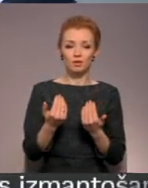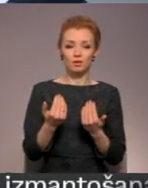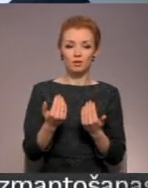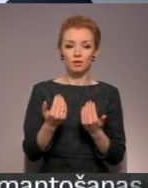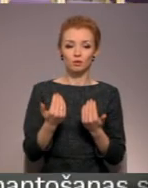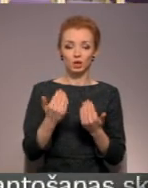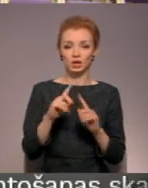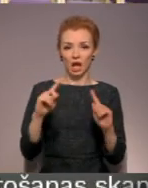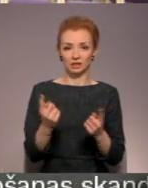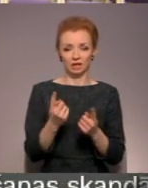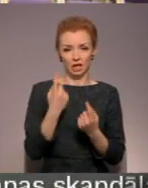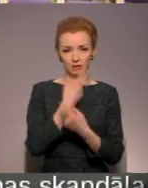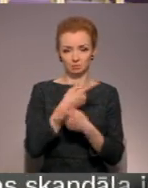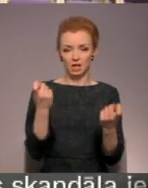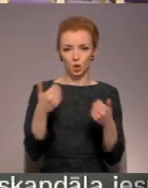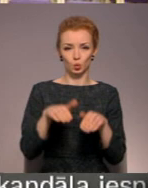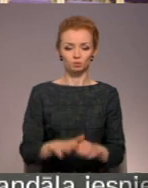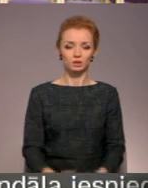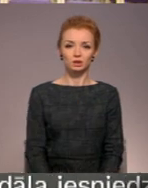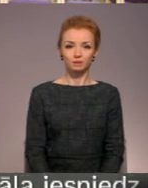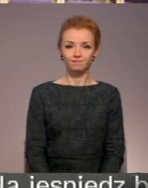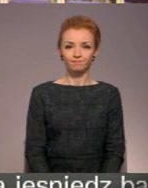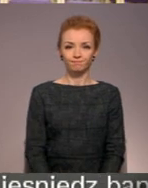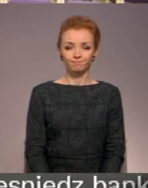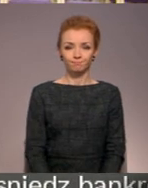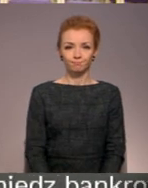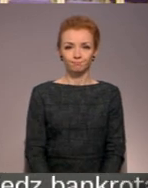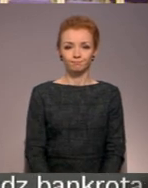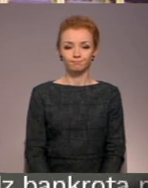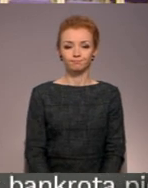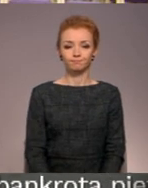Saīsinātais spriedumu. Vita Anstrete, Aneta Bērtule, Zandu Ozola Valode, Latvijas televīzija.